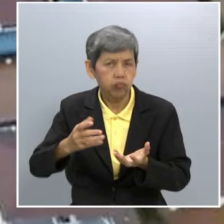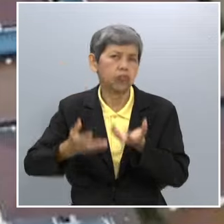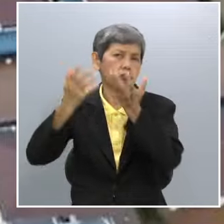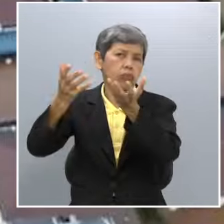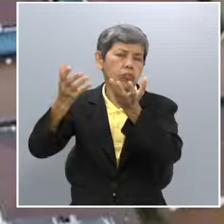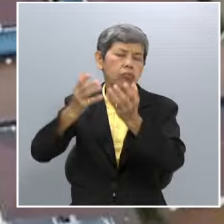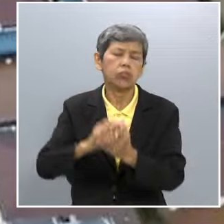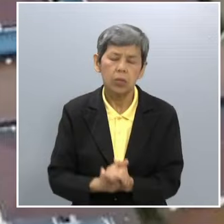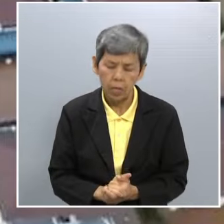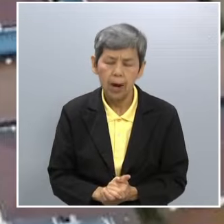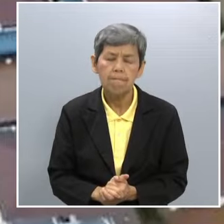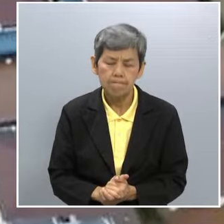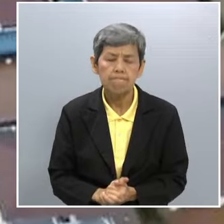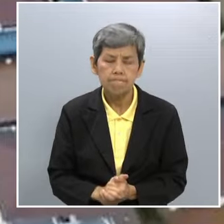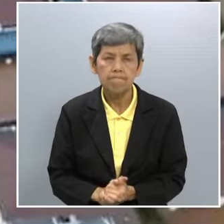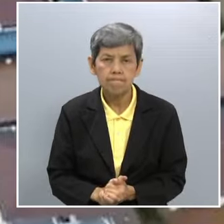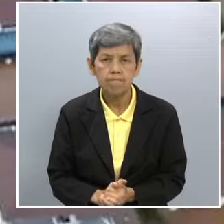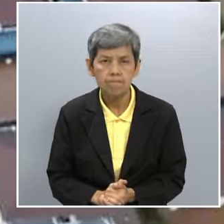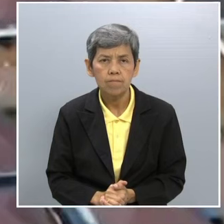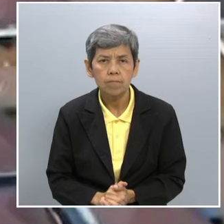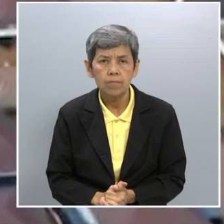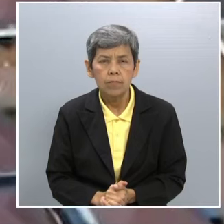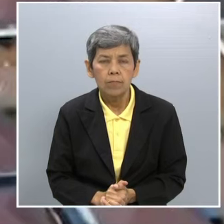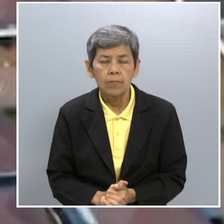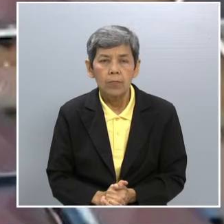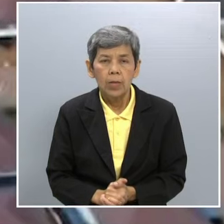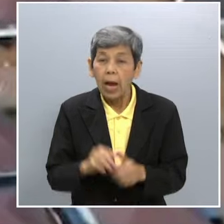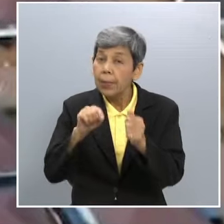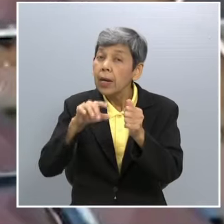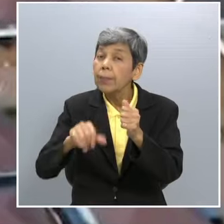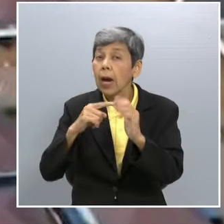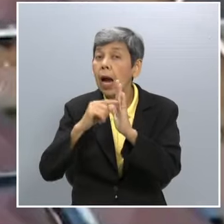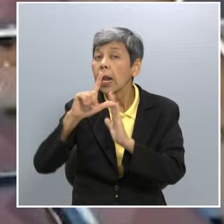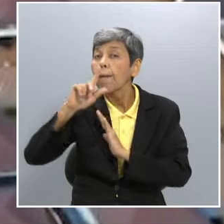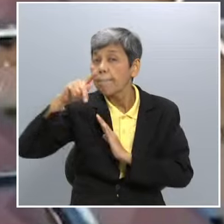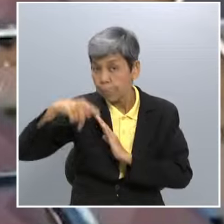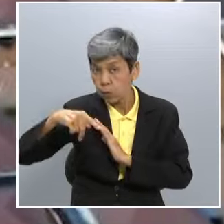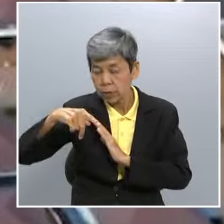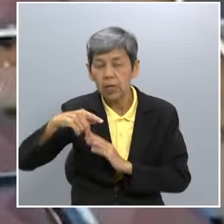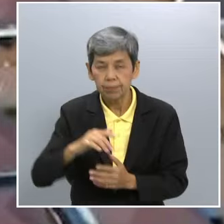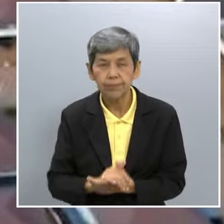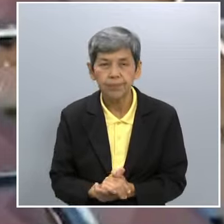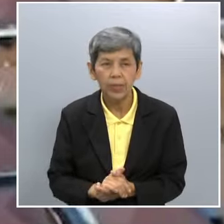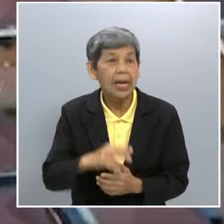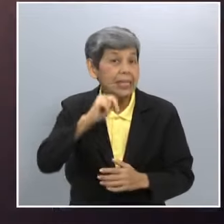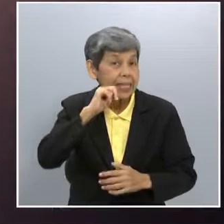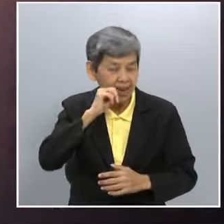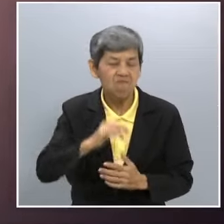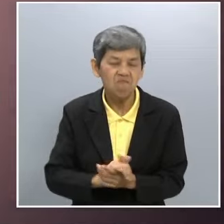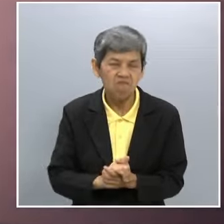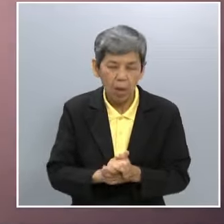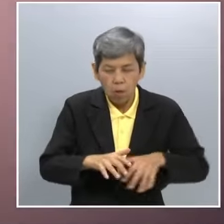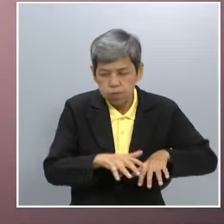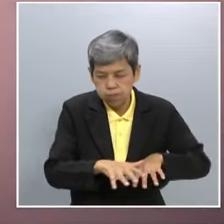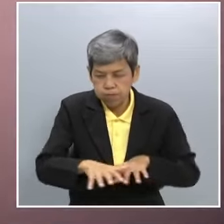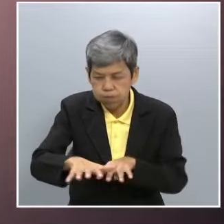นี่ครับผู้ชมครับส่วนที่อำเภอเมืองลำพูนผู้ชมครับน้ำนี่ก็เริ่มที่จะหลากท่วม